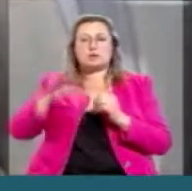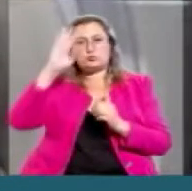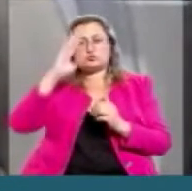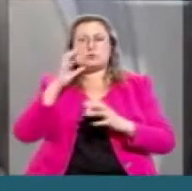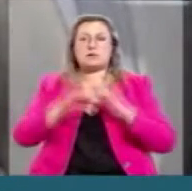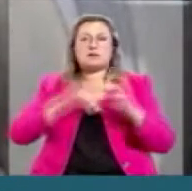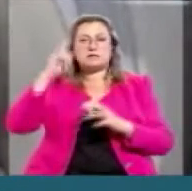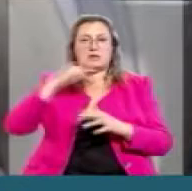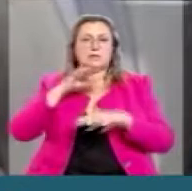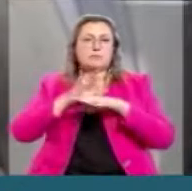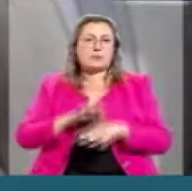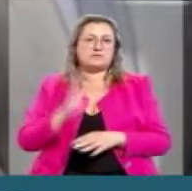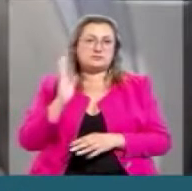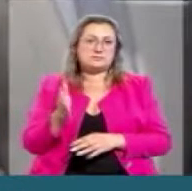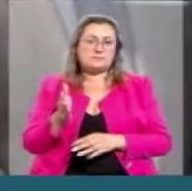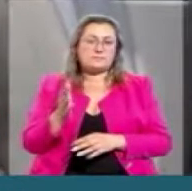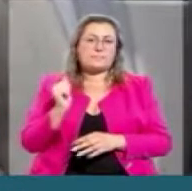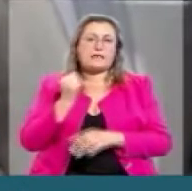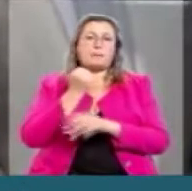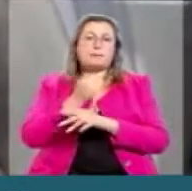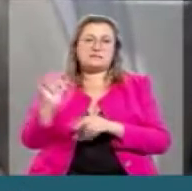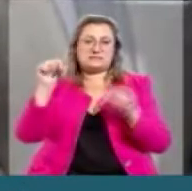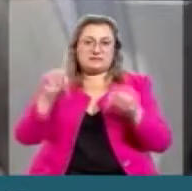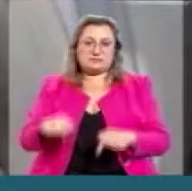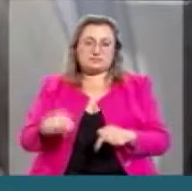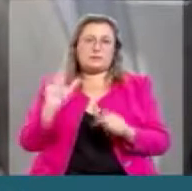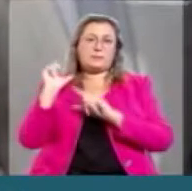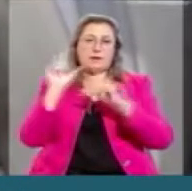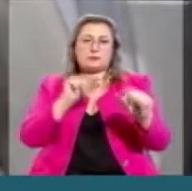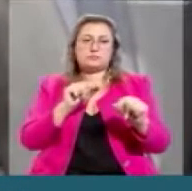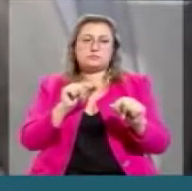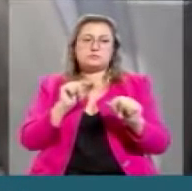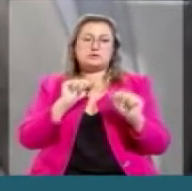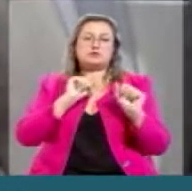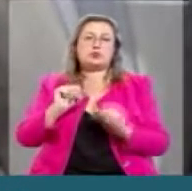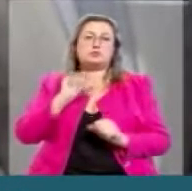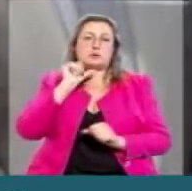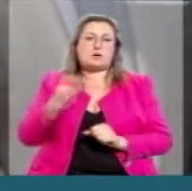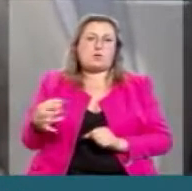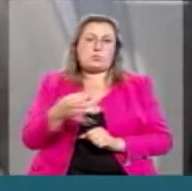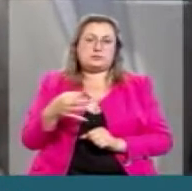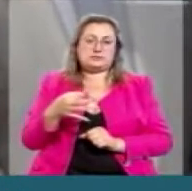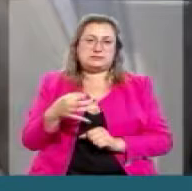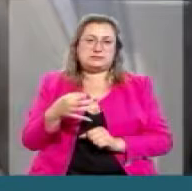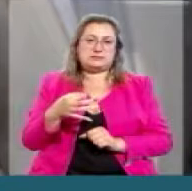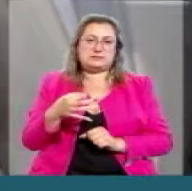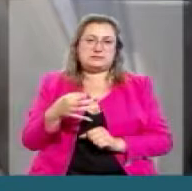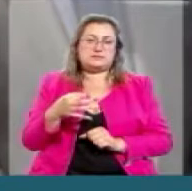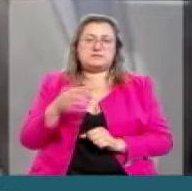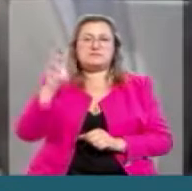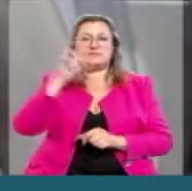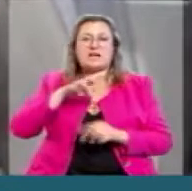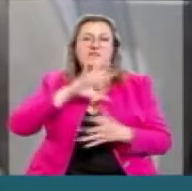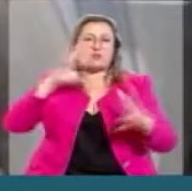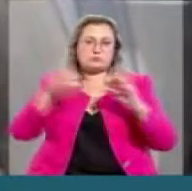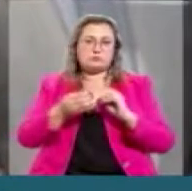юношей чемпионат Казахстана пройдет. И победители этого турнира поедут защищать честь Кустанайской области в стране в